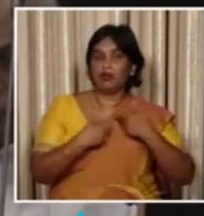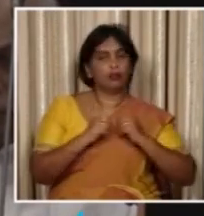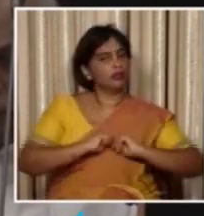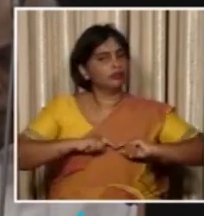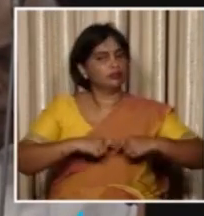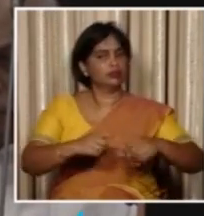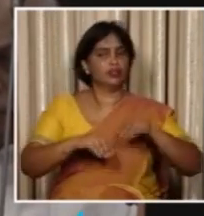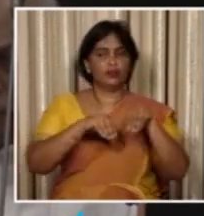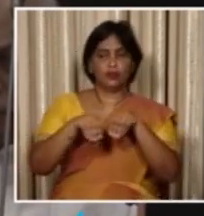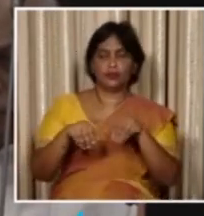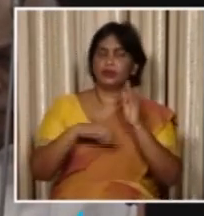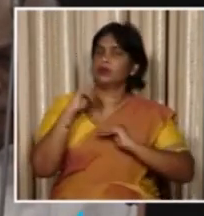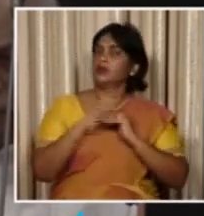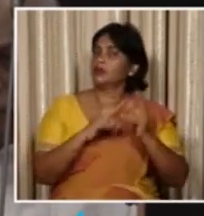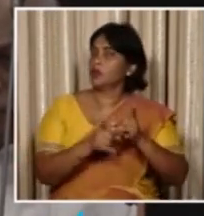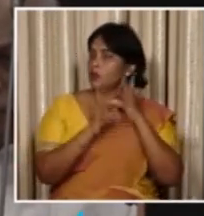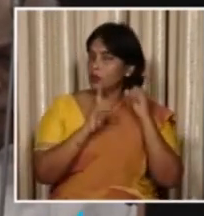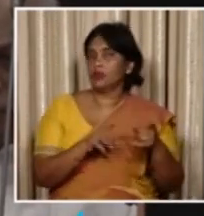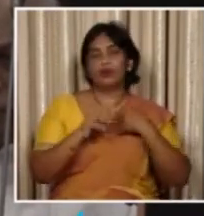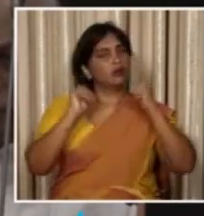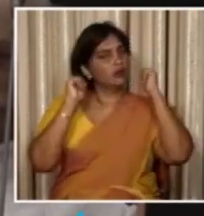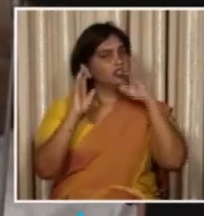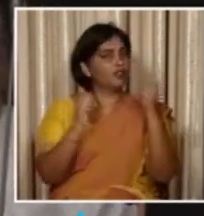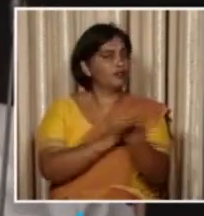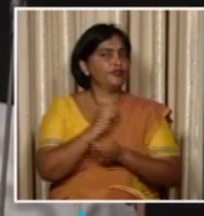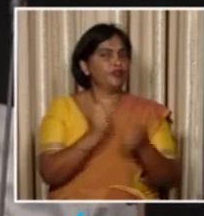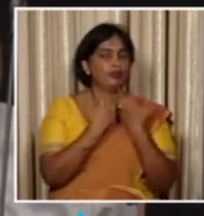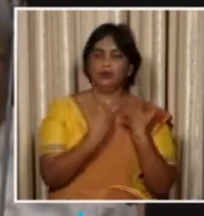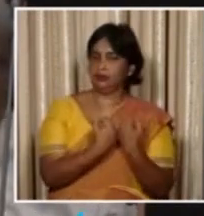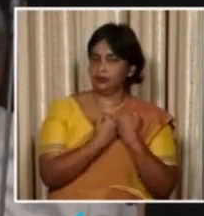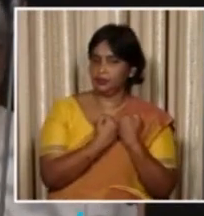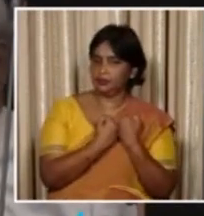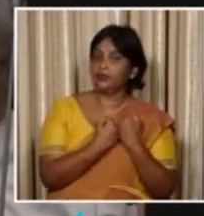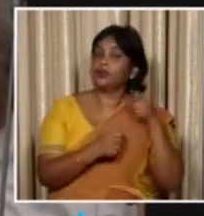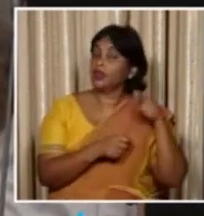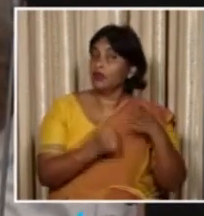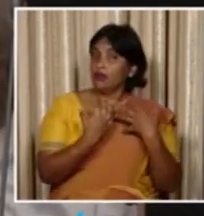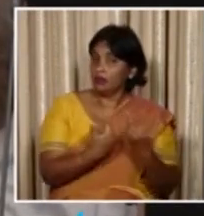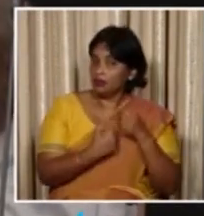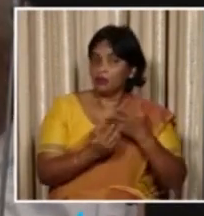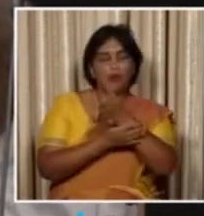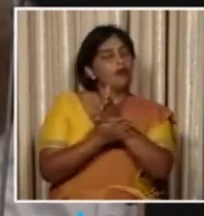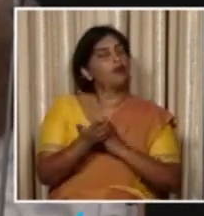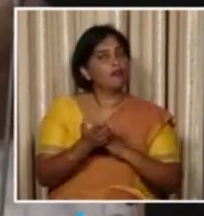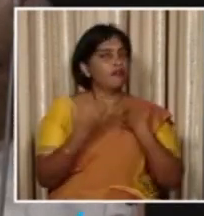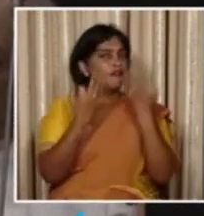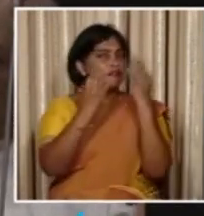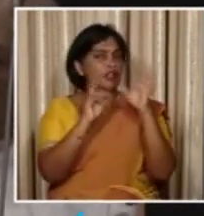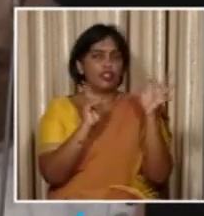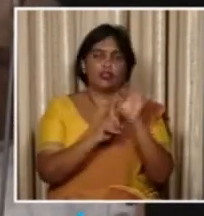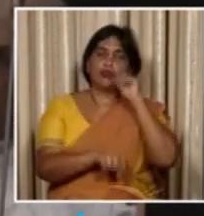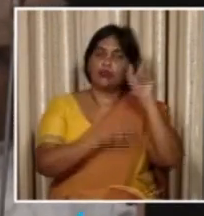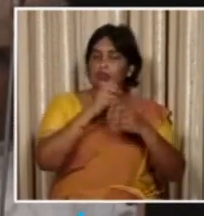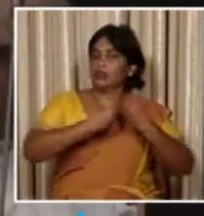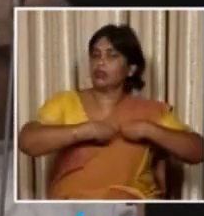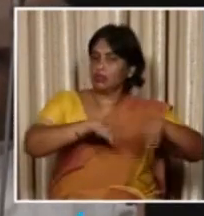අනුගමනය කළ කෘෂිකාර්මික පිළිවෙත් මගින් සාර්ථක වී අස්වැන්නක් අපට ලැබුණා. මේ අස්වැන් වලින් කොටසක් නොමිලේ දිලිඳු ජනතාවට